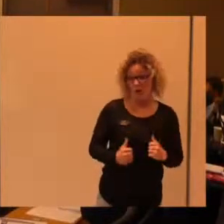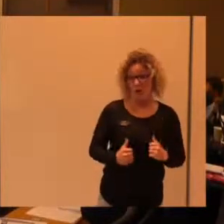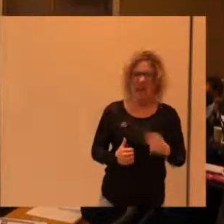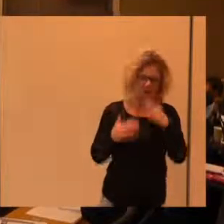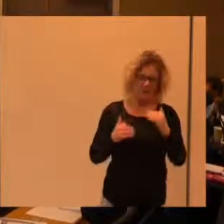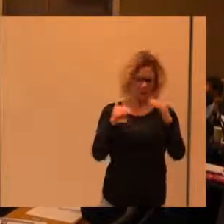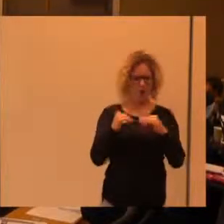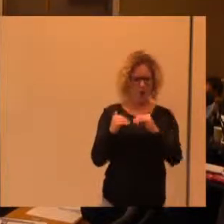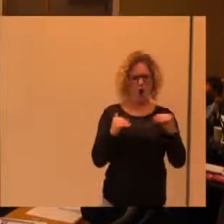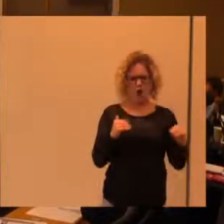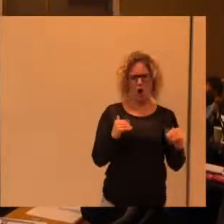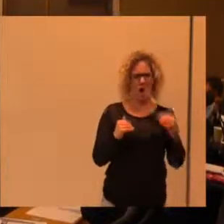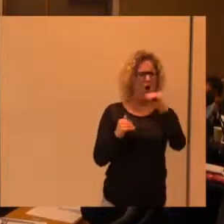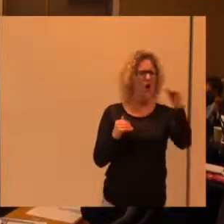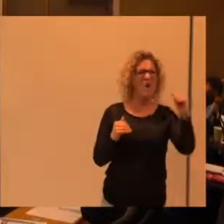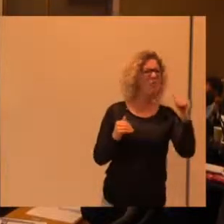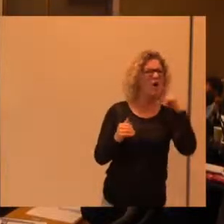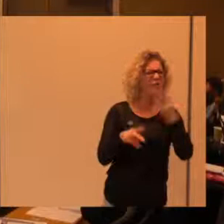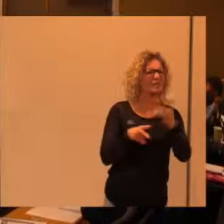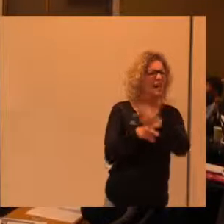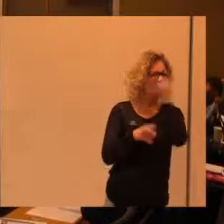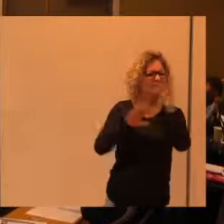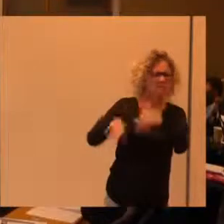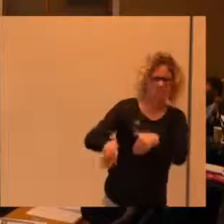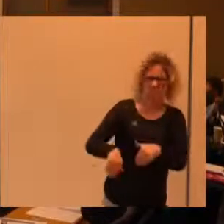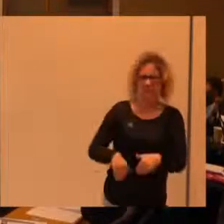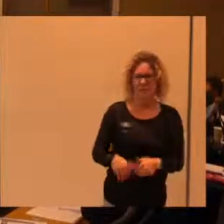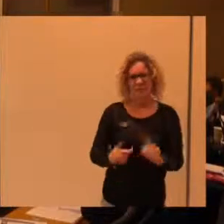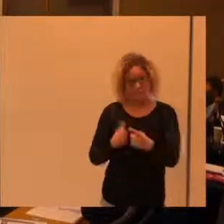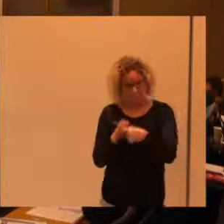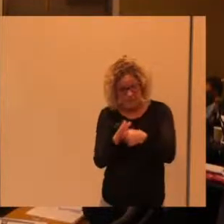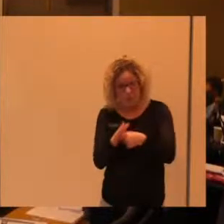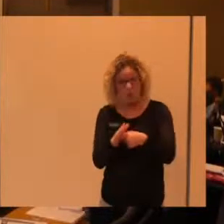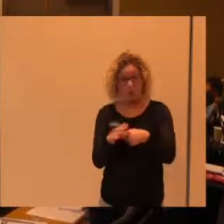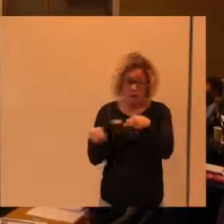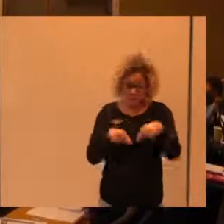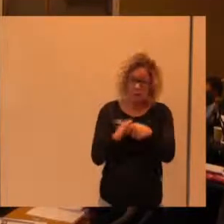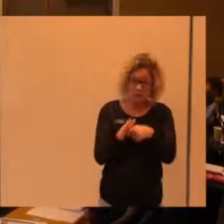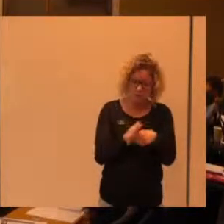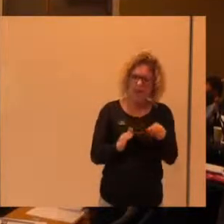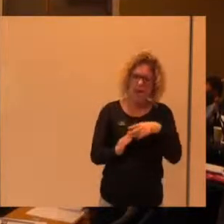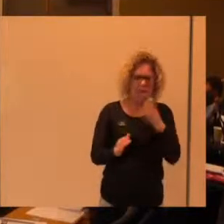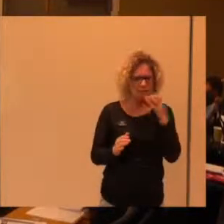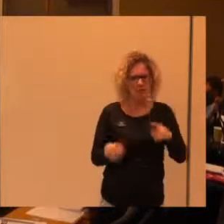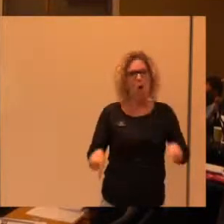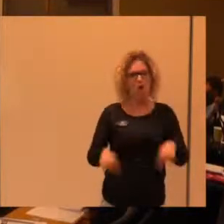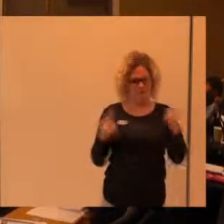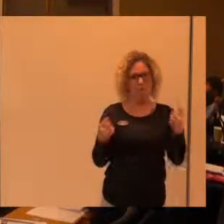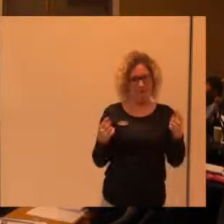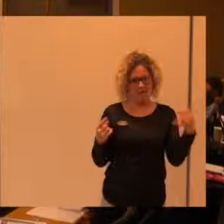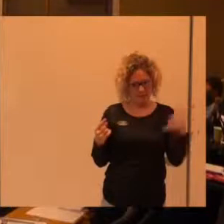oss på nivå AA. Och just kring video och kring film så har vi en ganska stor konflikt